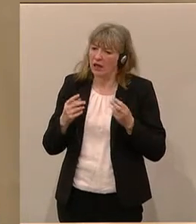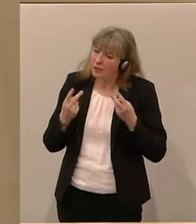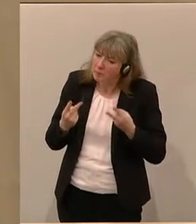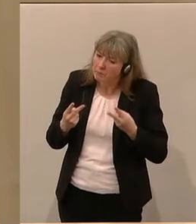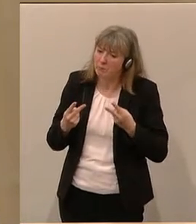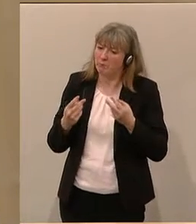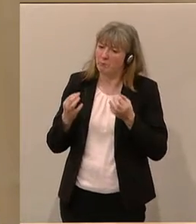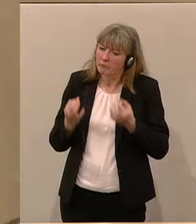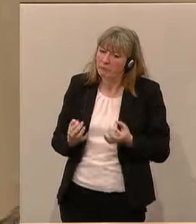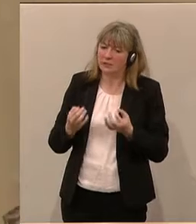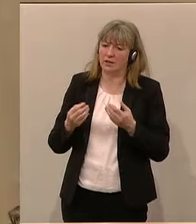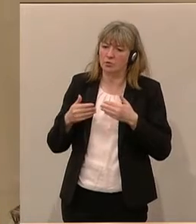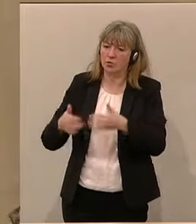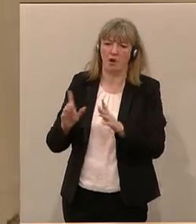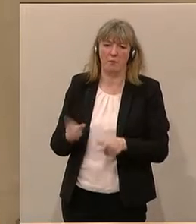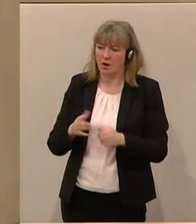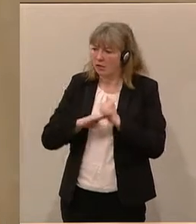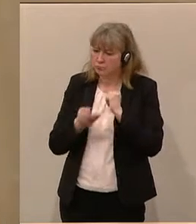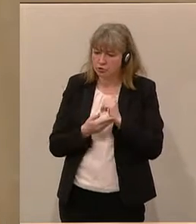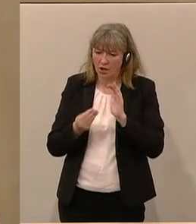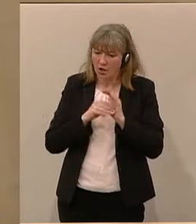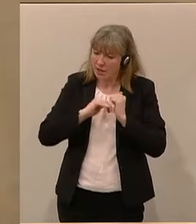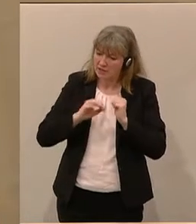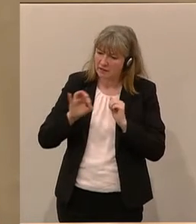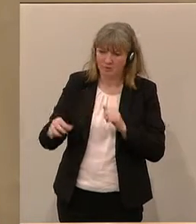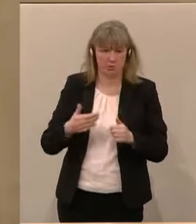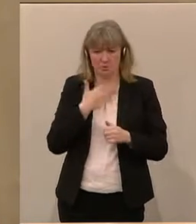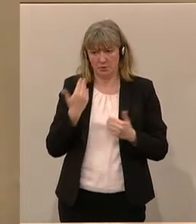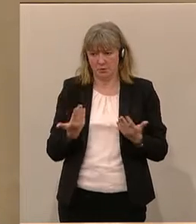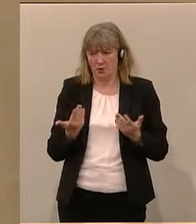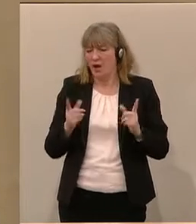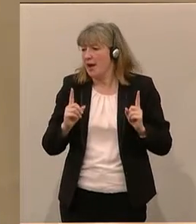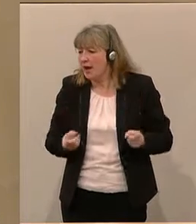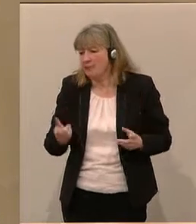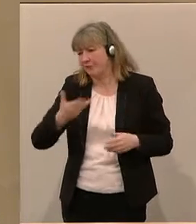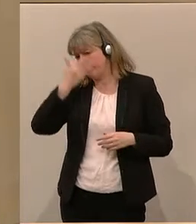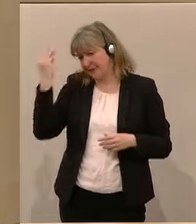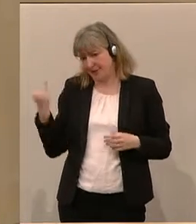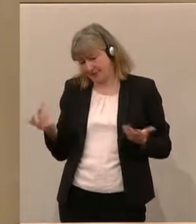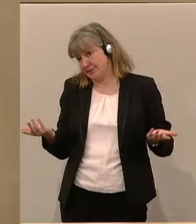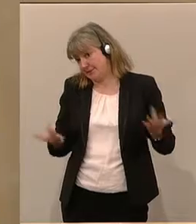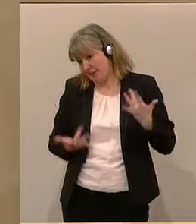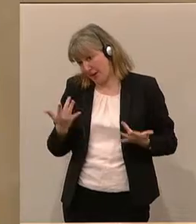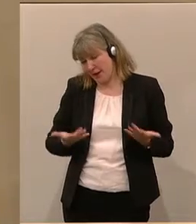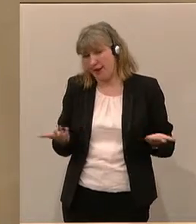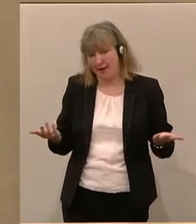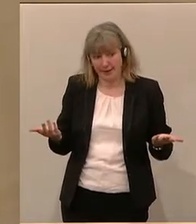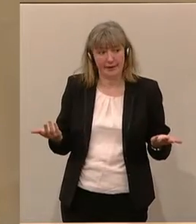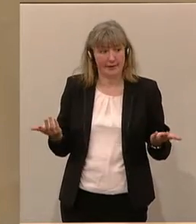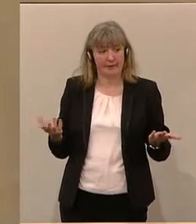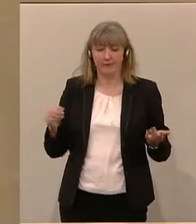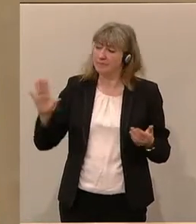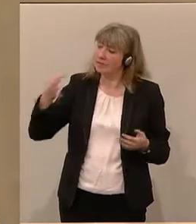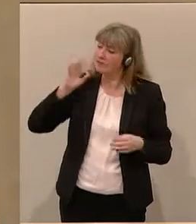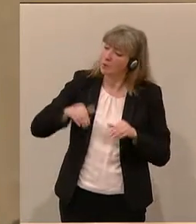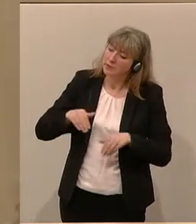wäre nicht einmal ein eigener Budgetposten dafür notwendig gewesen. Vergessen wurde auch, dass von Ihrem...